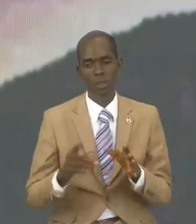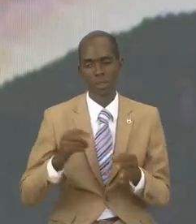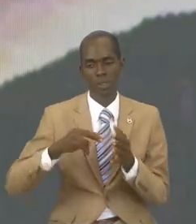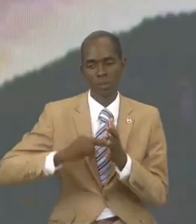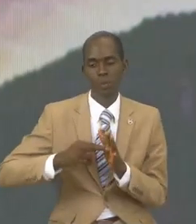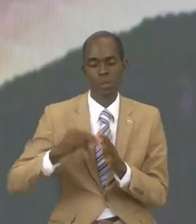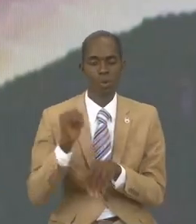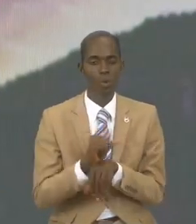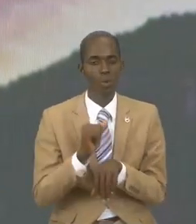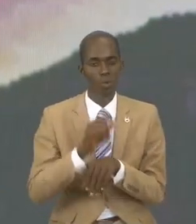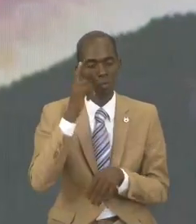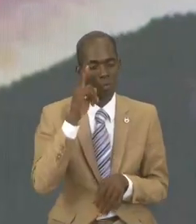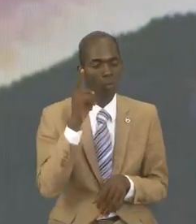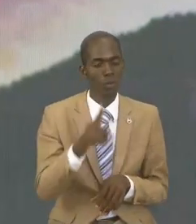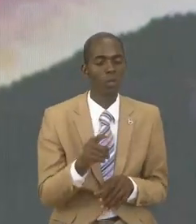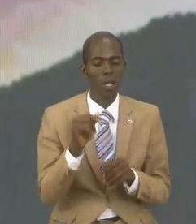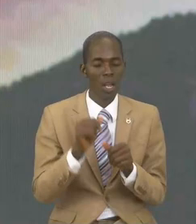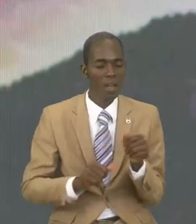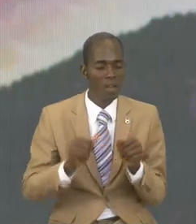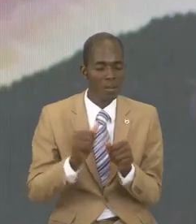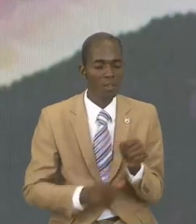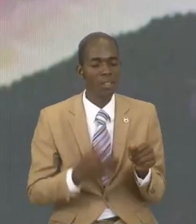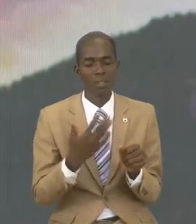on révise les choses, renouvelle les